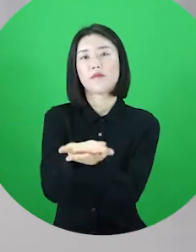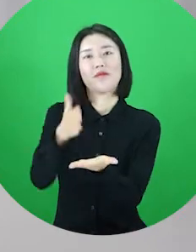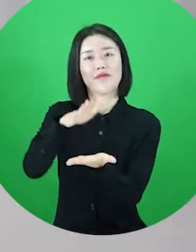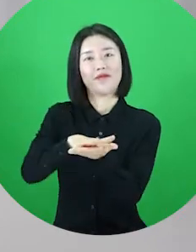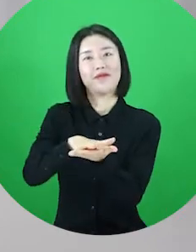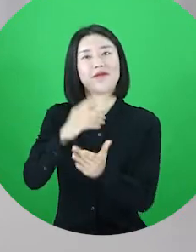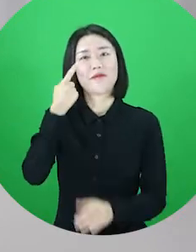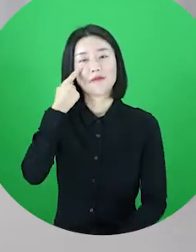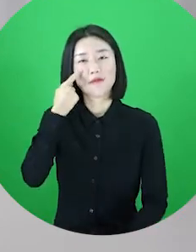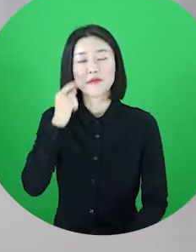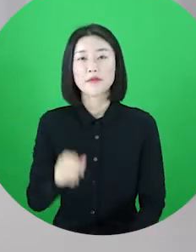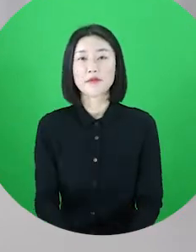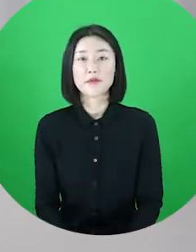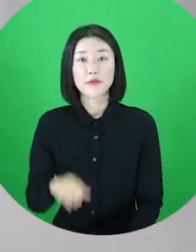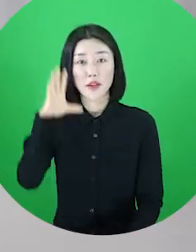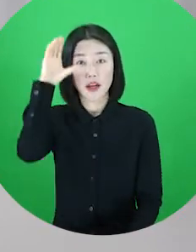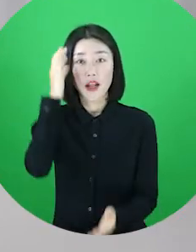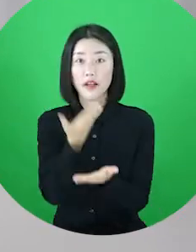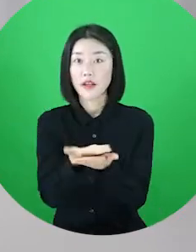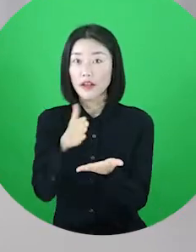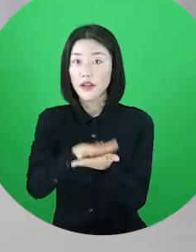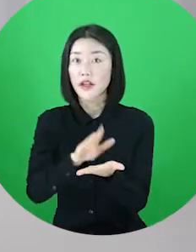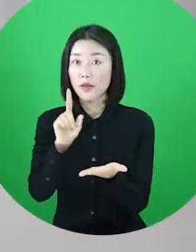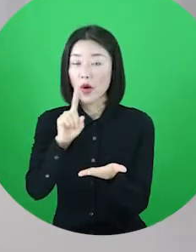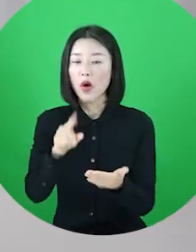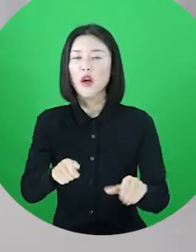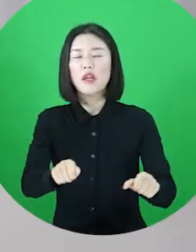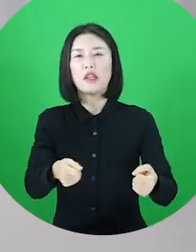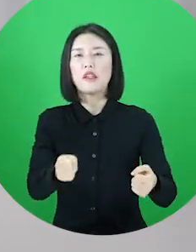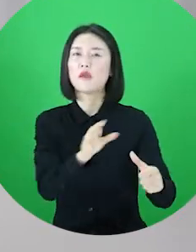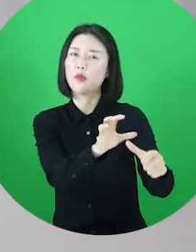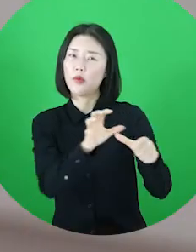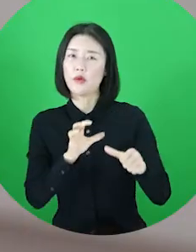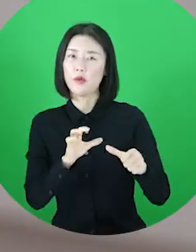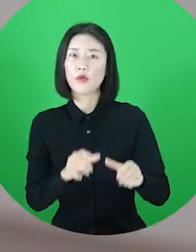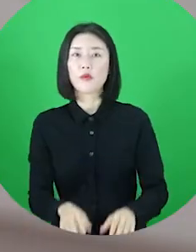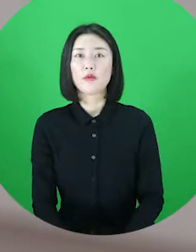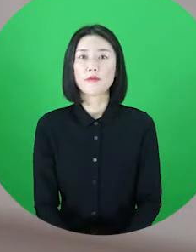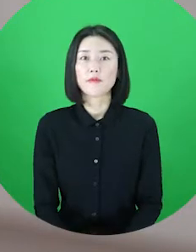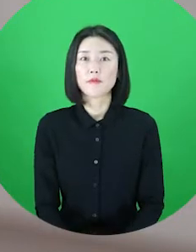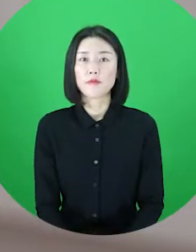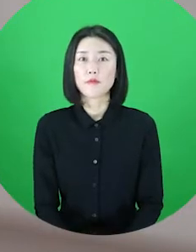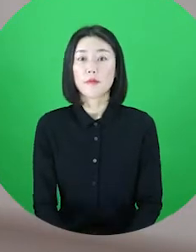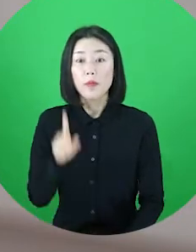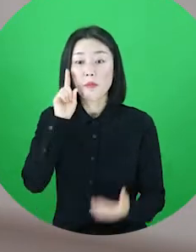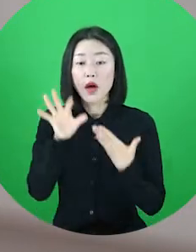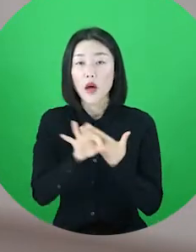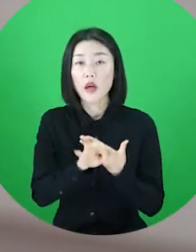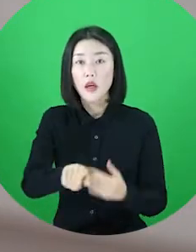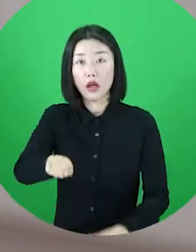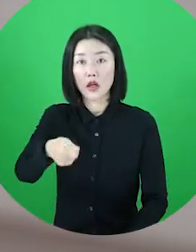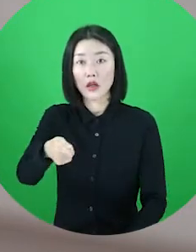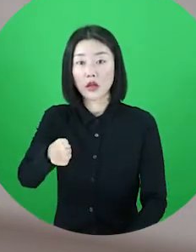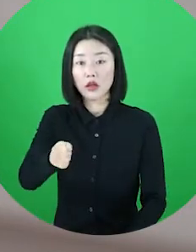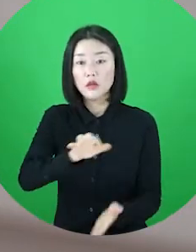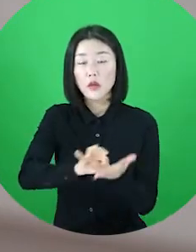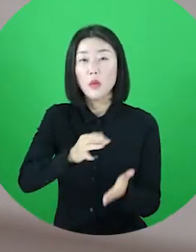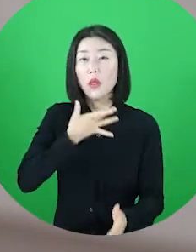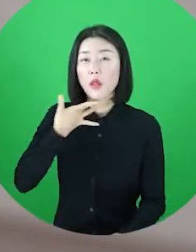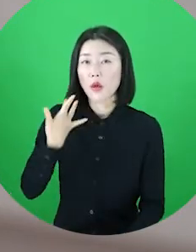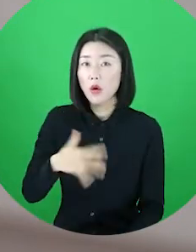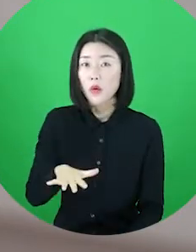건데요. 계란 후라이는 가스레인지로 만들 거예요. 가스레인지를 처음 사용하는